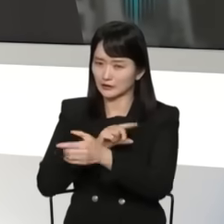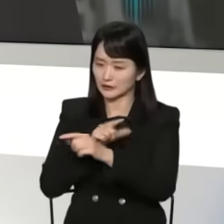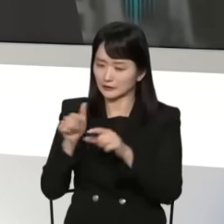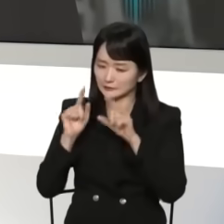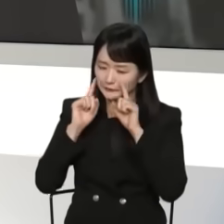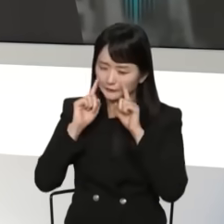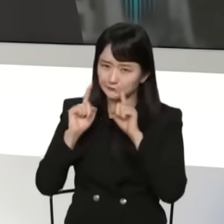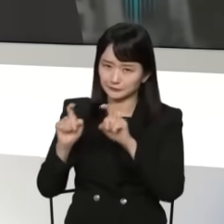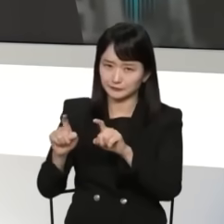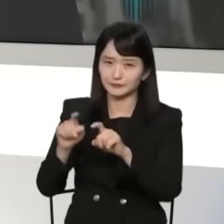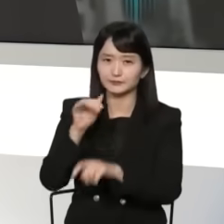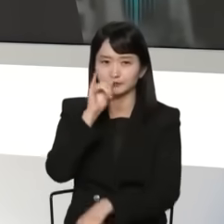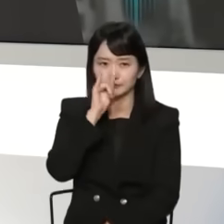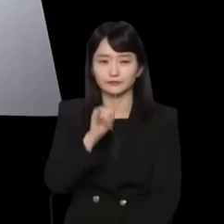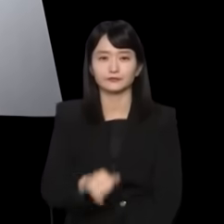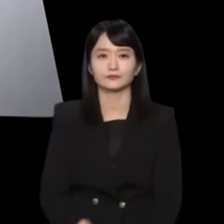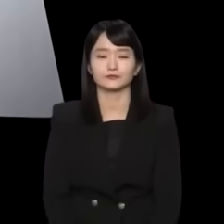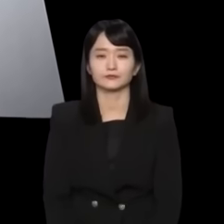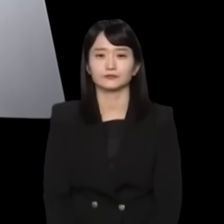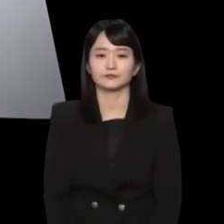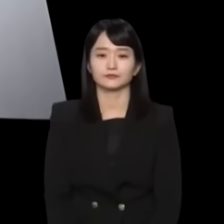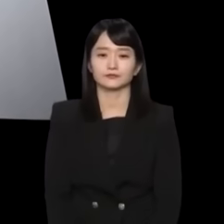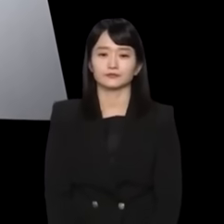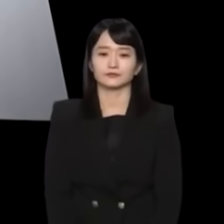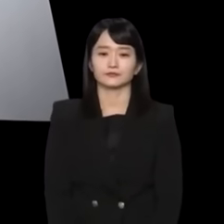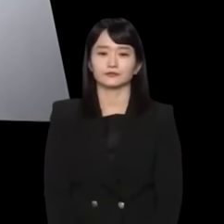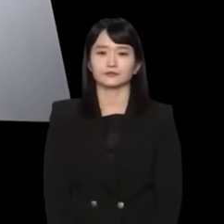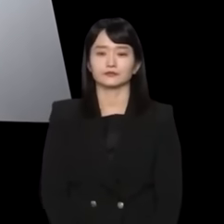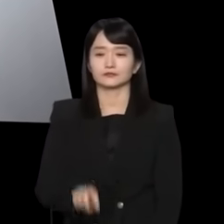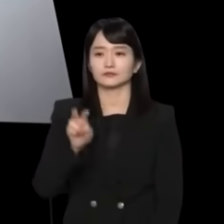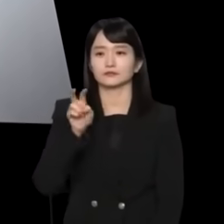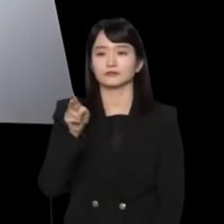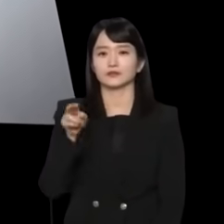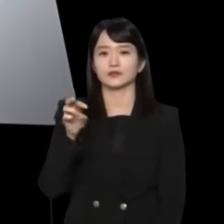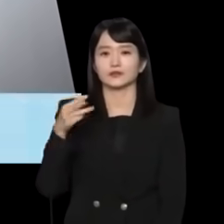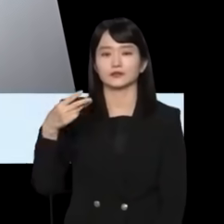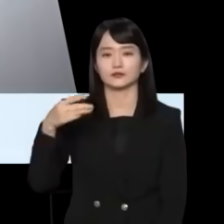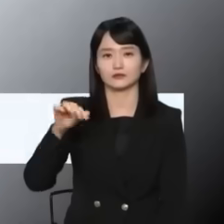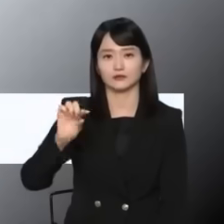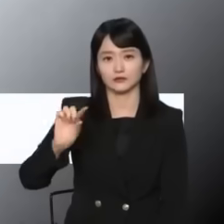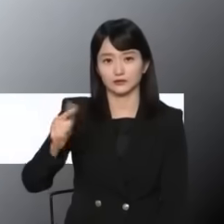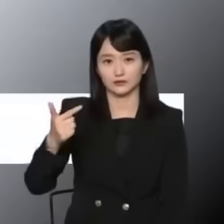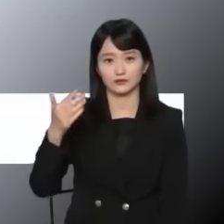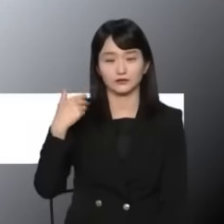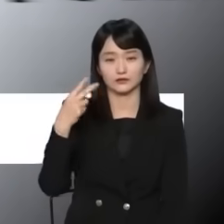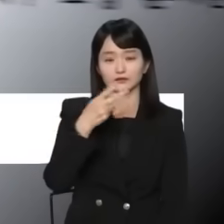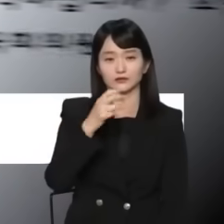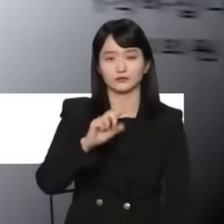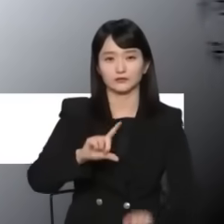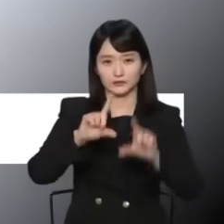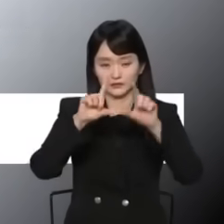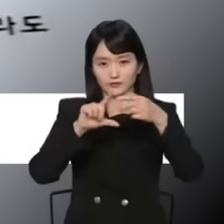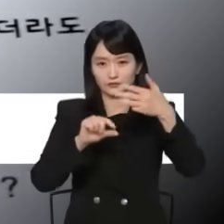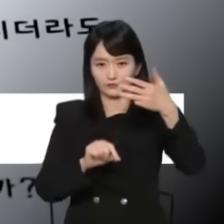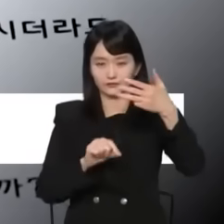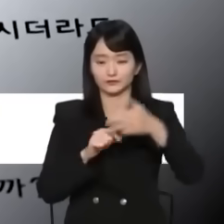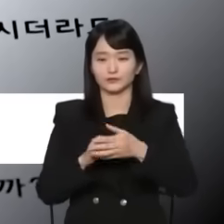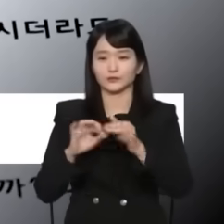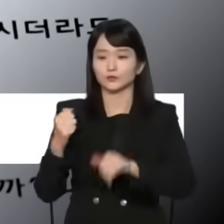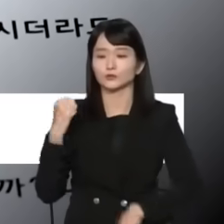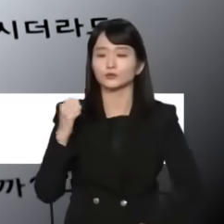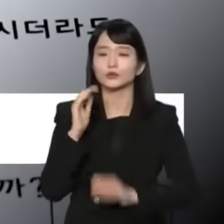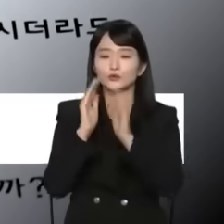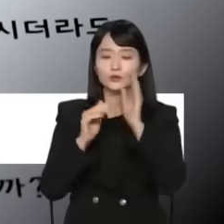구혜진 기자입니다 명태 씨는 지난 2022년 2월 8일 임